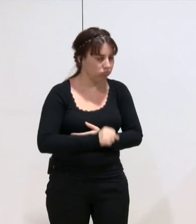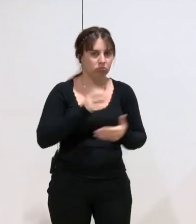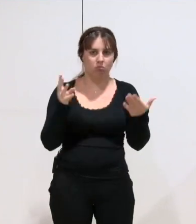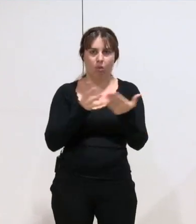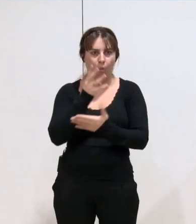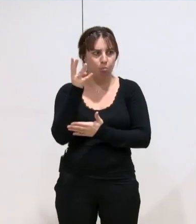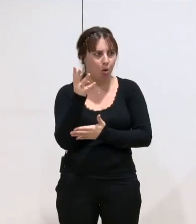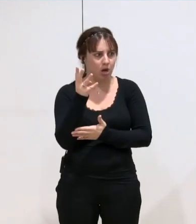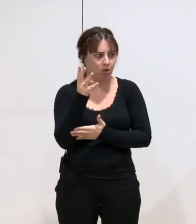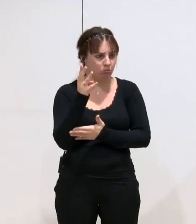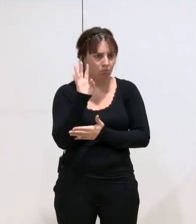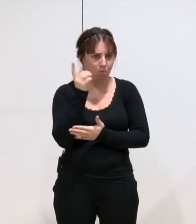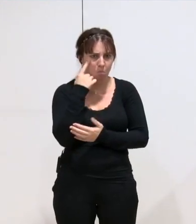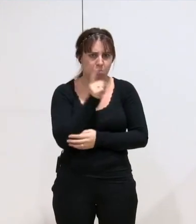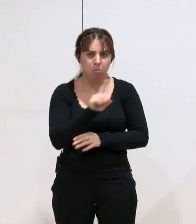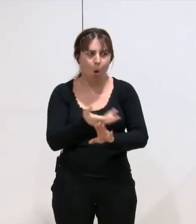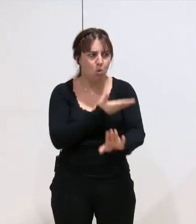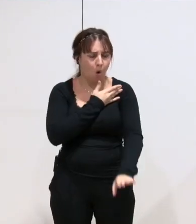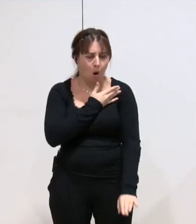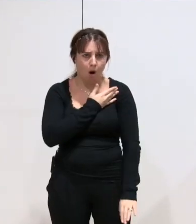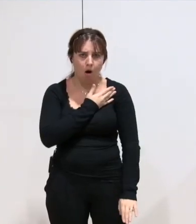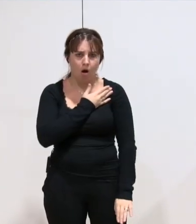dont on ne leur avait jamais parlé jusque-là.